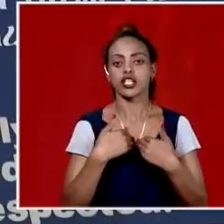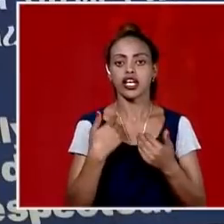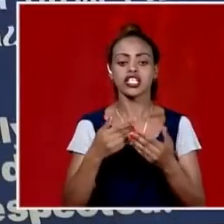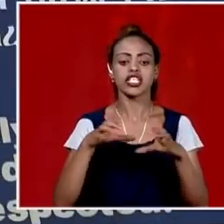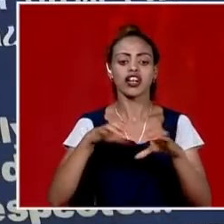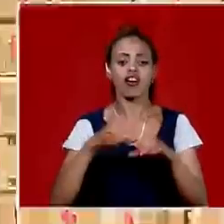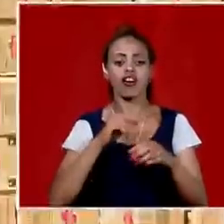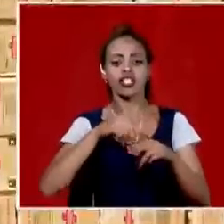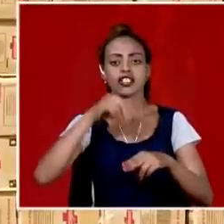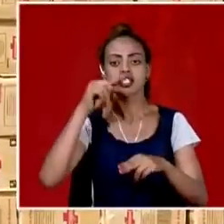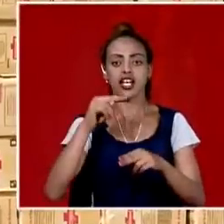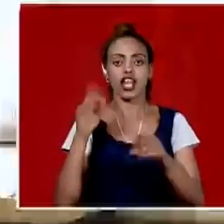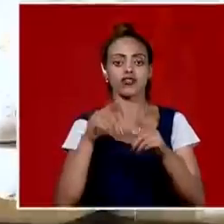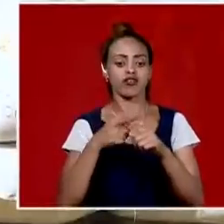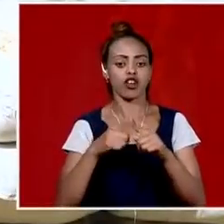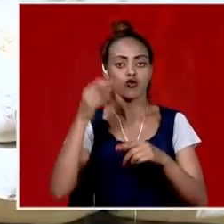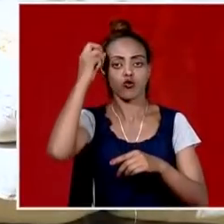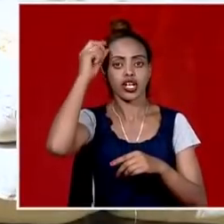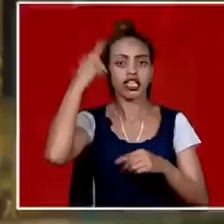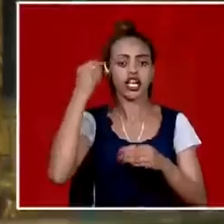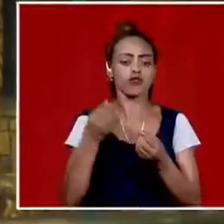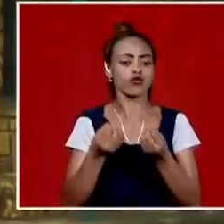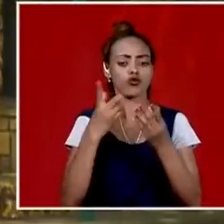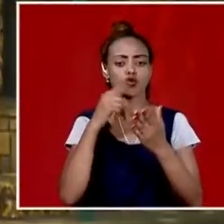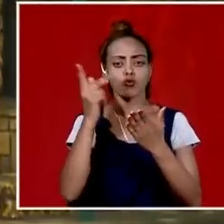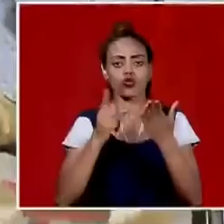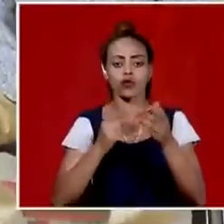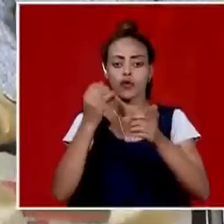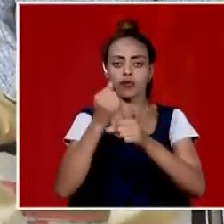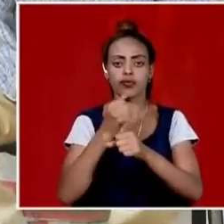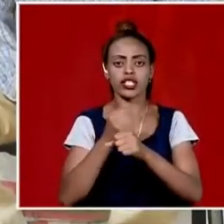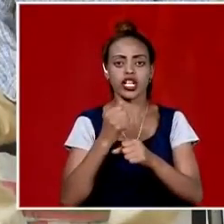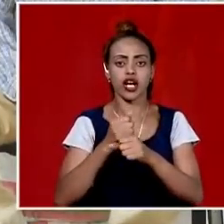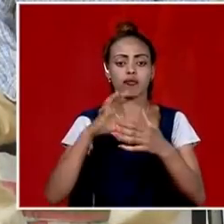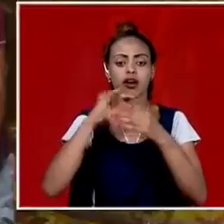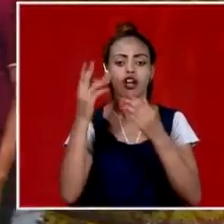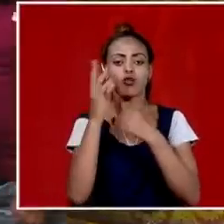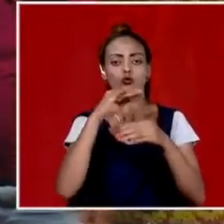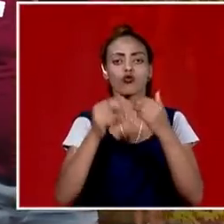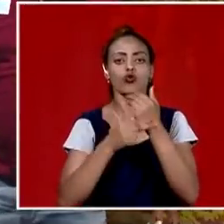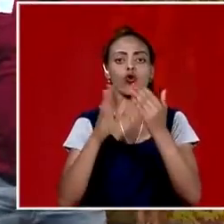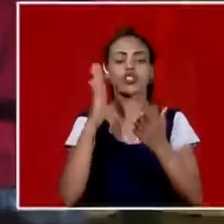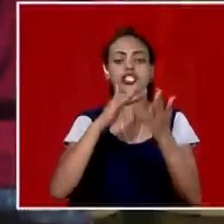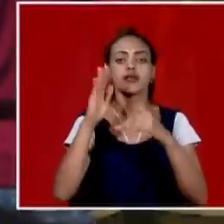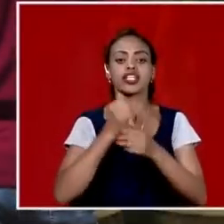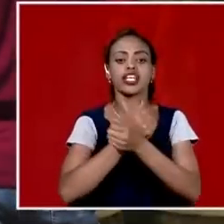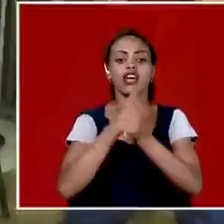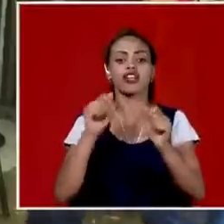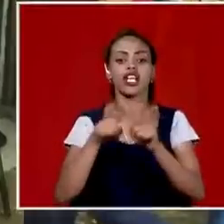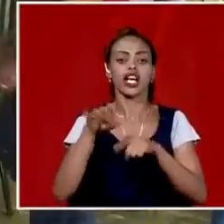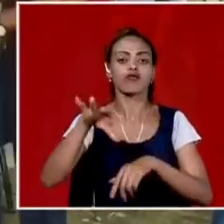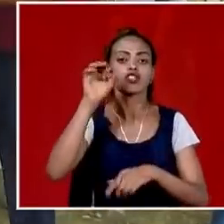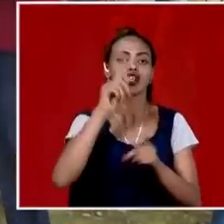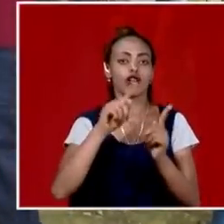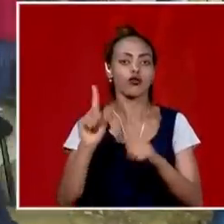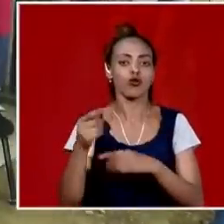ገባር ሰናይ ትካል ኣብ ዝተፈላለያ ወረዳታት ትግራይ ብርክት ዝበሉ ፕሮጀክታት ብምስራሕ ማሕበራውን ቁጠባውን ፀገማት ሕብረተሰብ እናፈትሐ ከም ዝርከብ